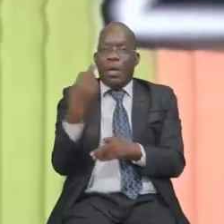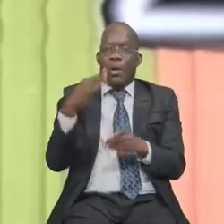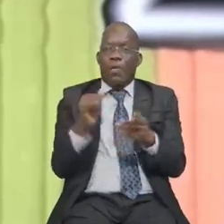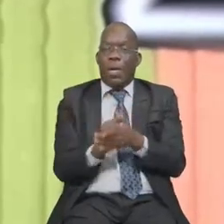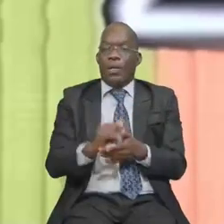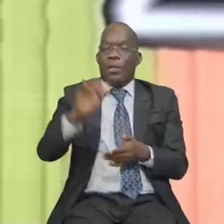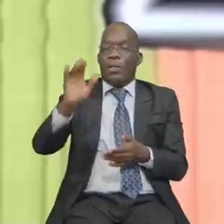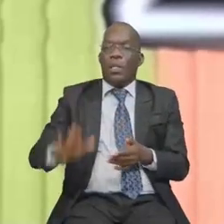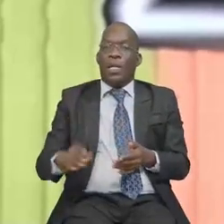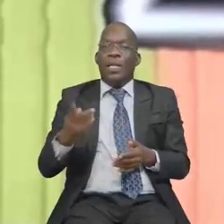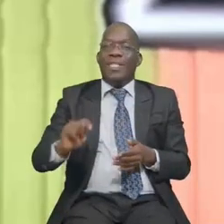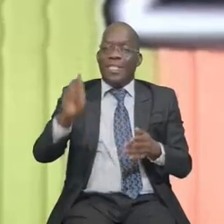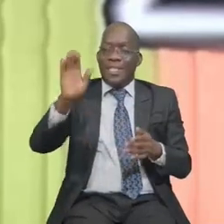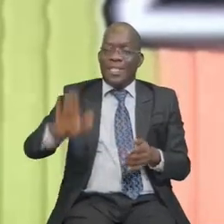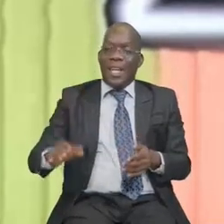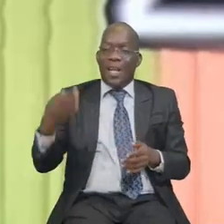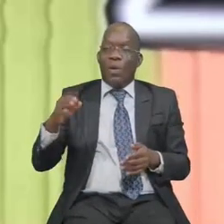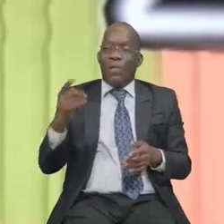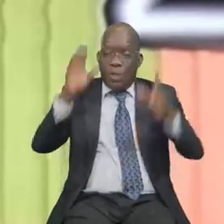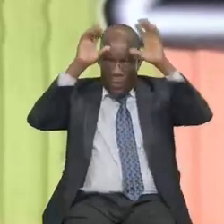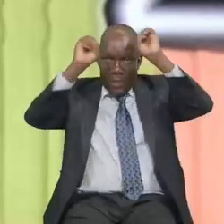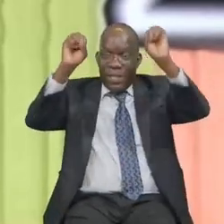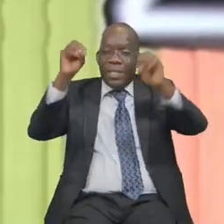enfant du président dans ta classe en tant qu'enseignant?